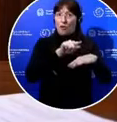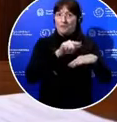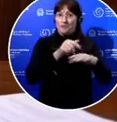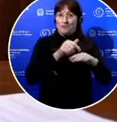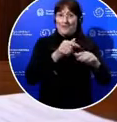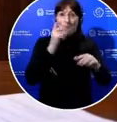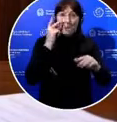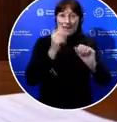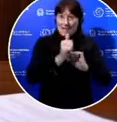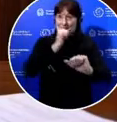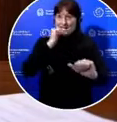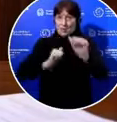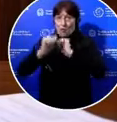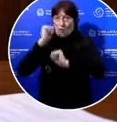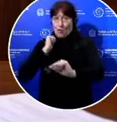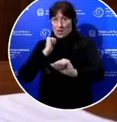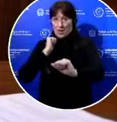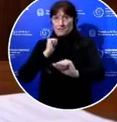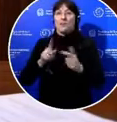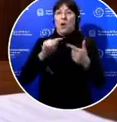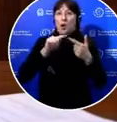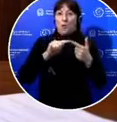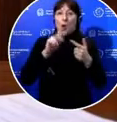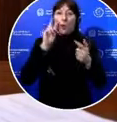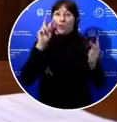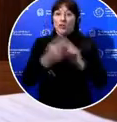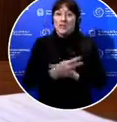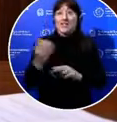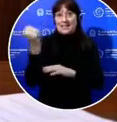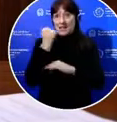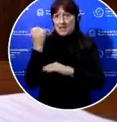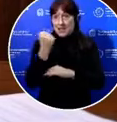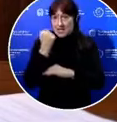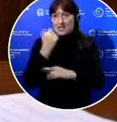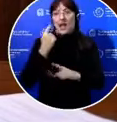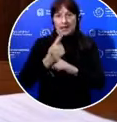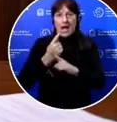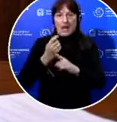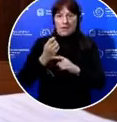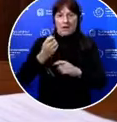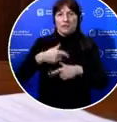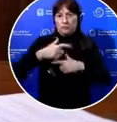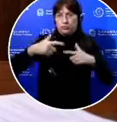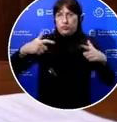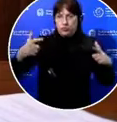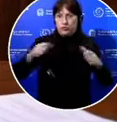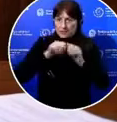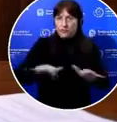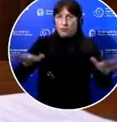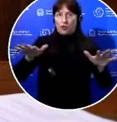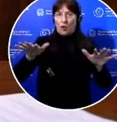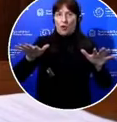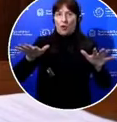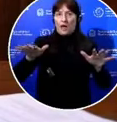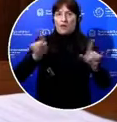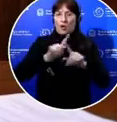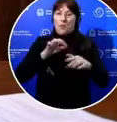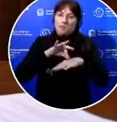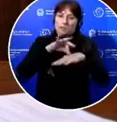questo succeda, il punto di vista dei servizi, che devono essere attivati ad ogni livello per permettere un